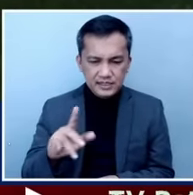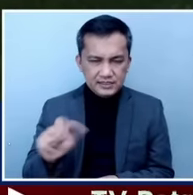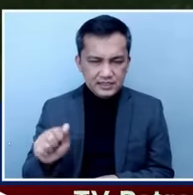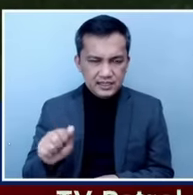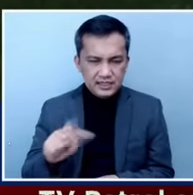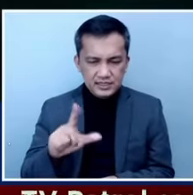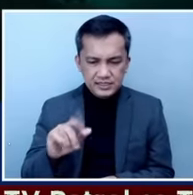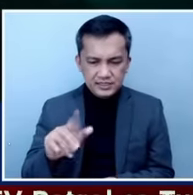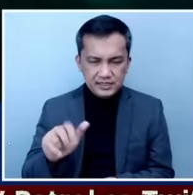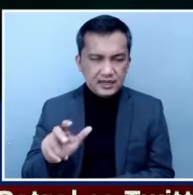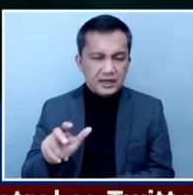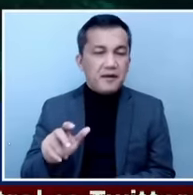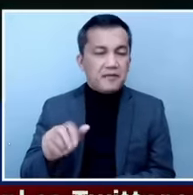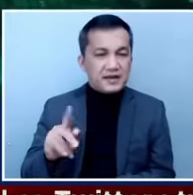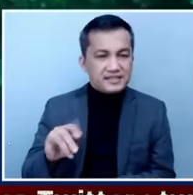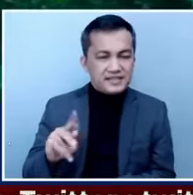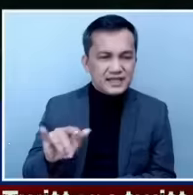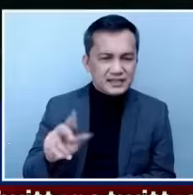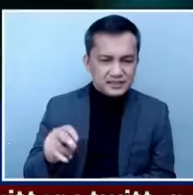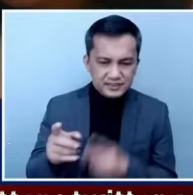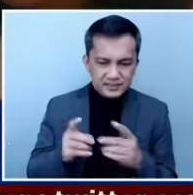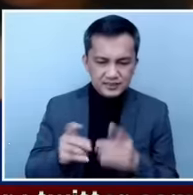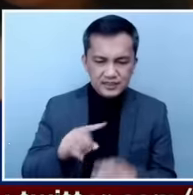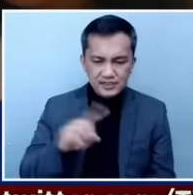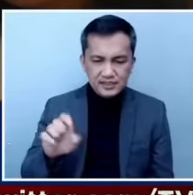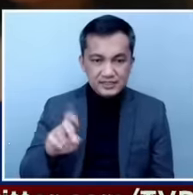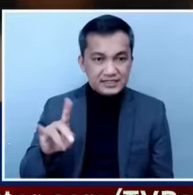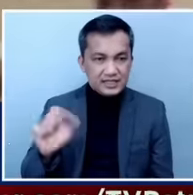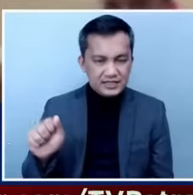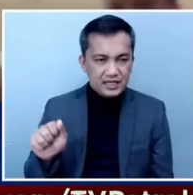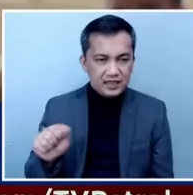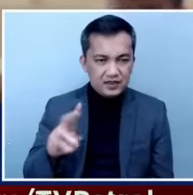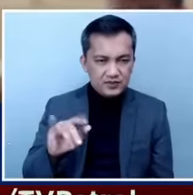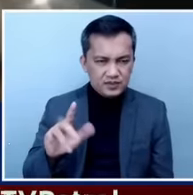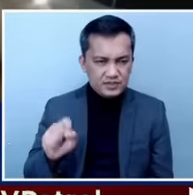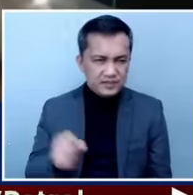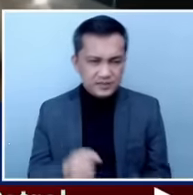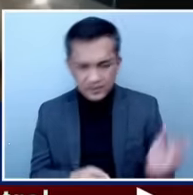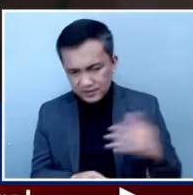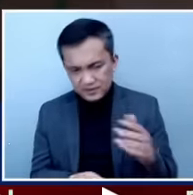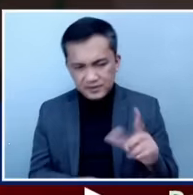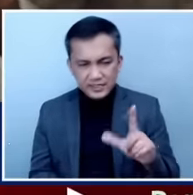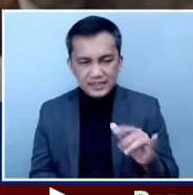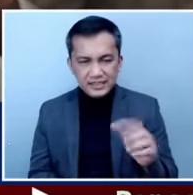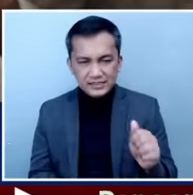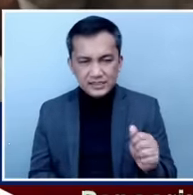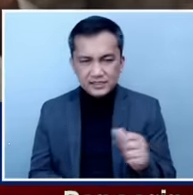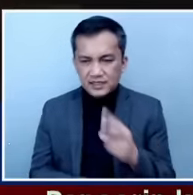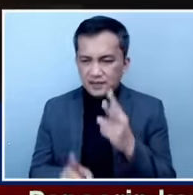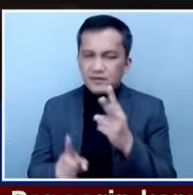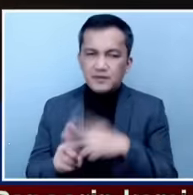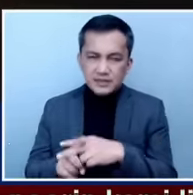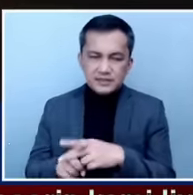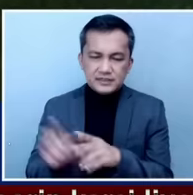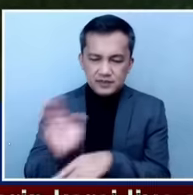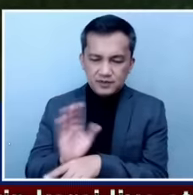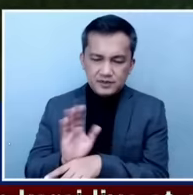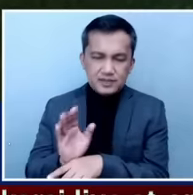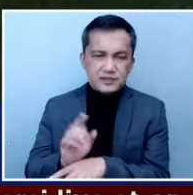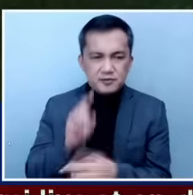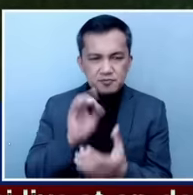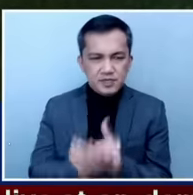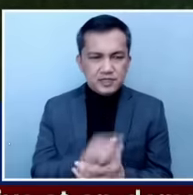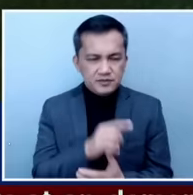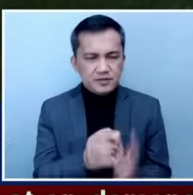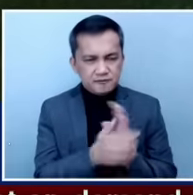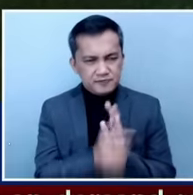Frankenstein. Ayon sa direktor nito na si Zelda Williams, siya mismo ang humikayat kay Liza na mag-audition sa pelikula dahil bilib siya sa